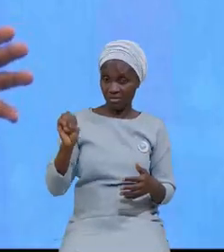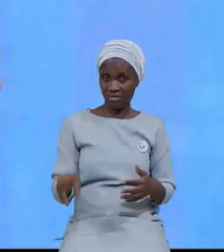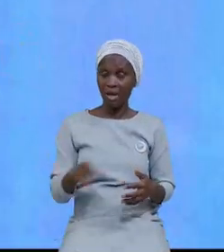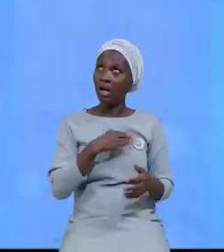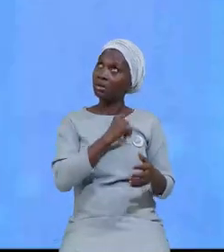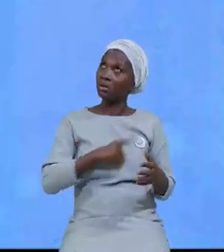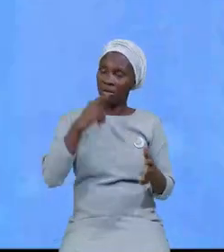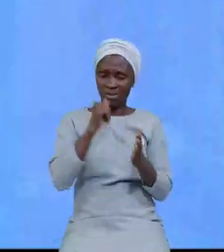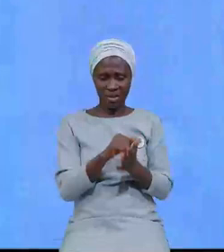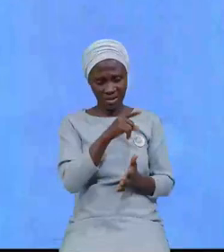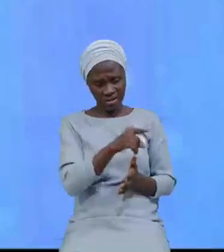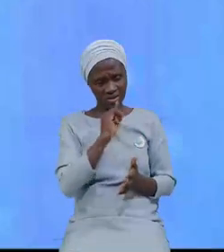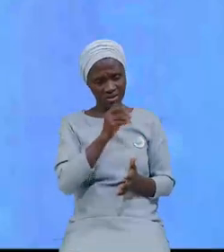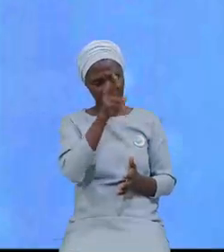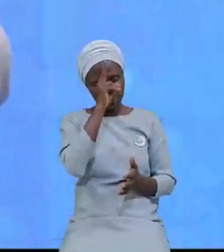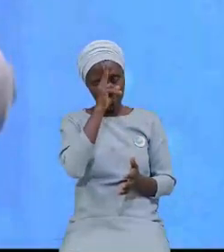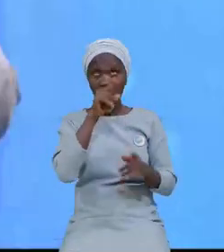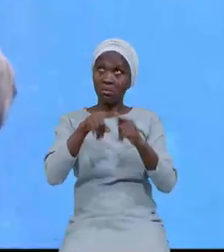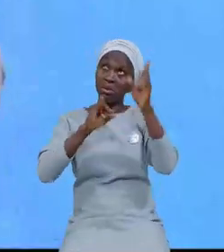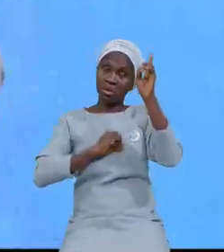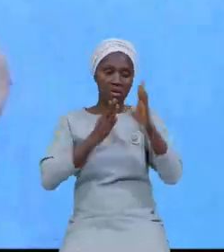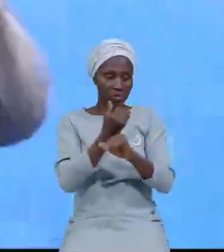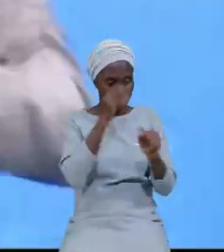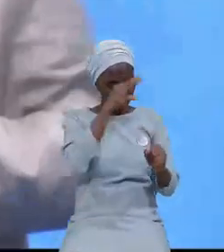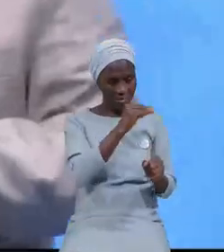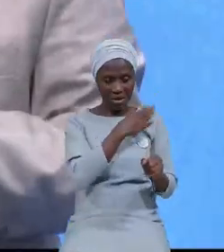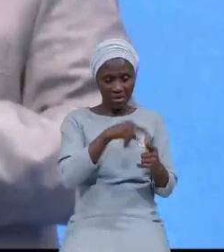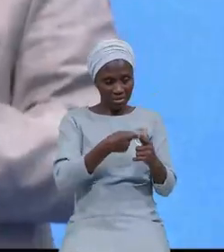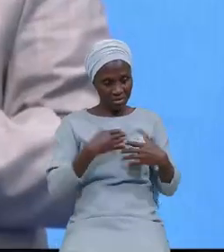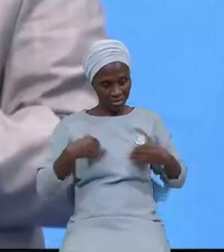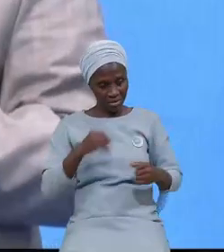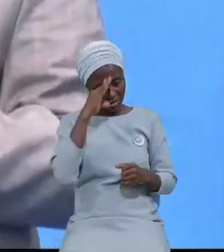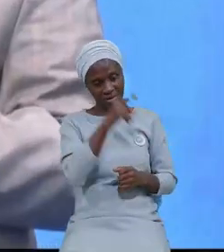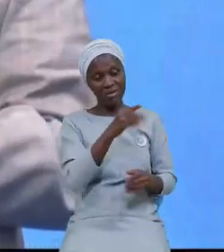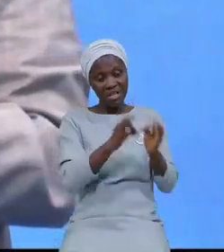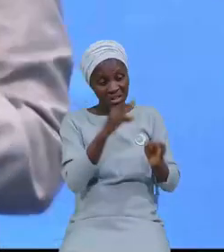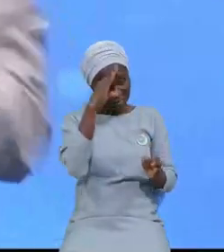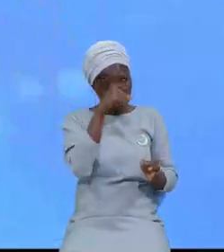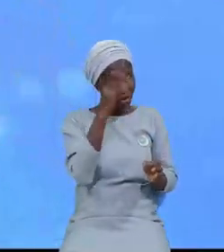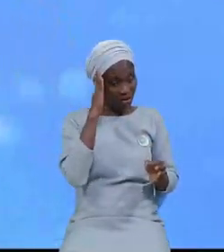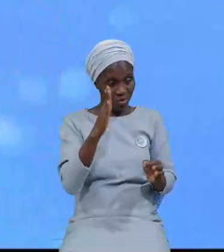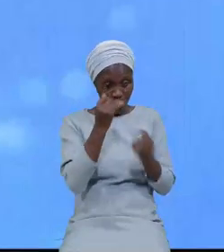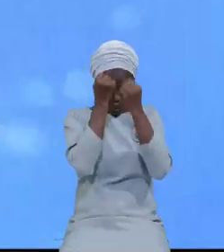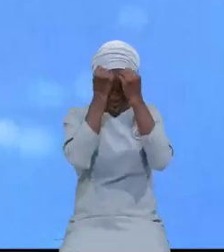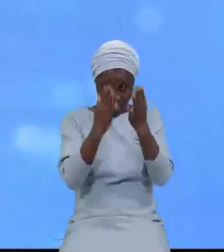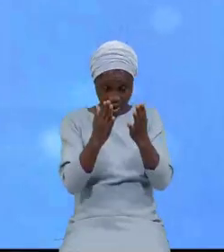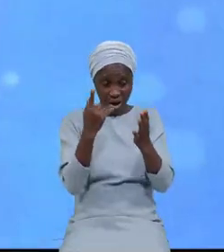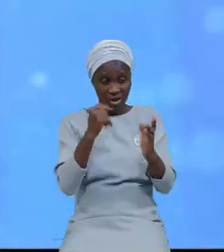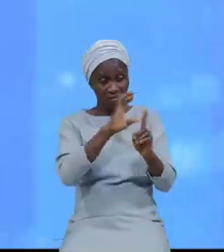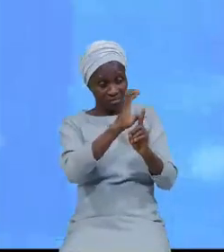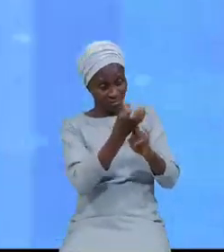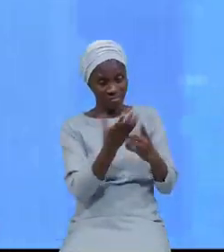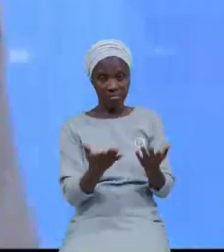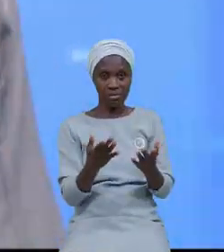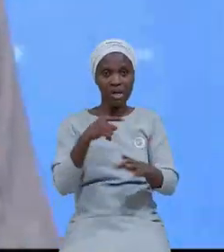mais je vais le sauver et ensuite je vais le guérir s'il a s'il remplit la condition